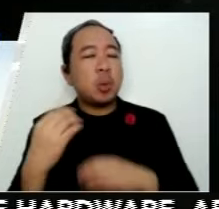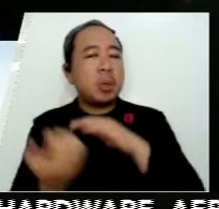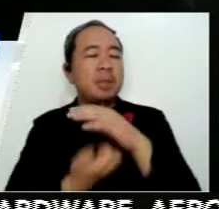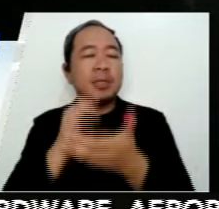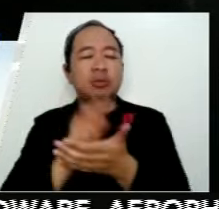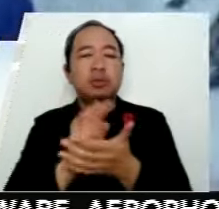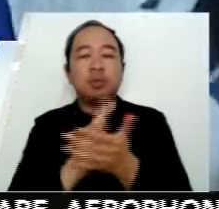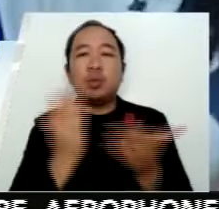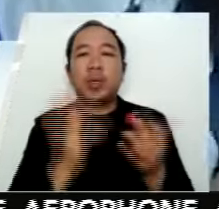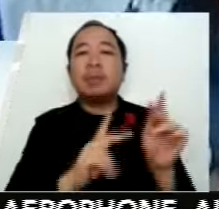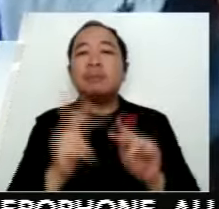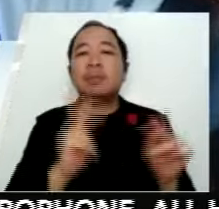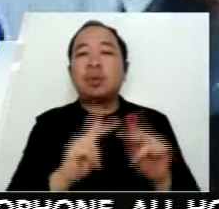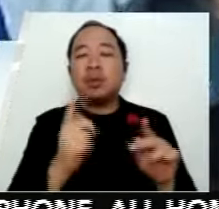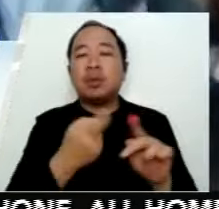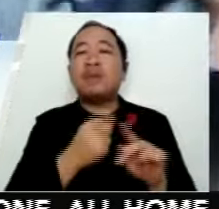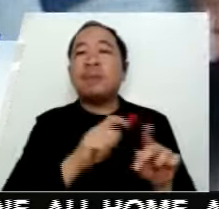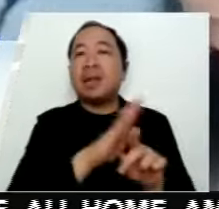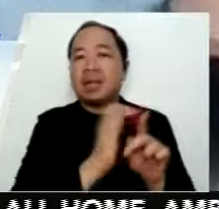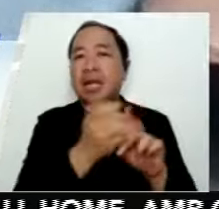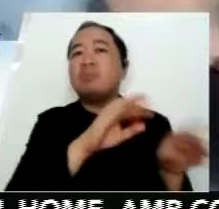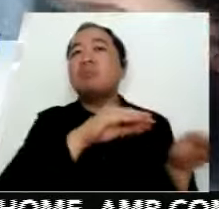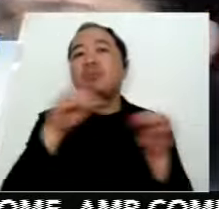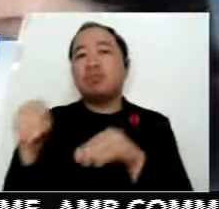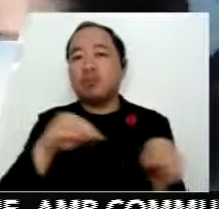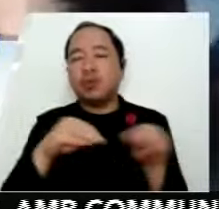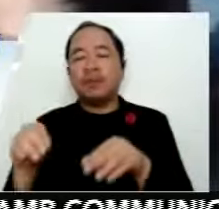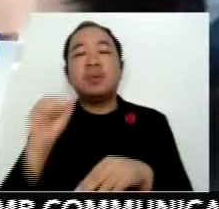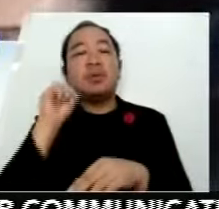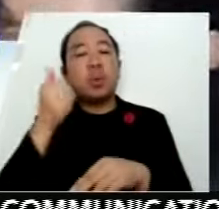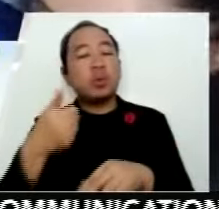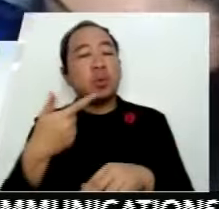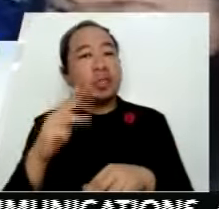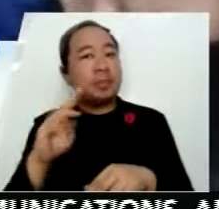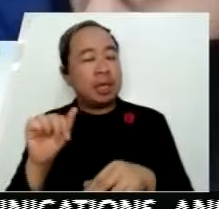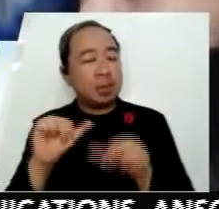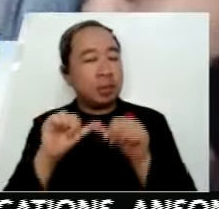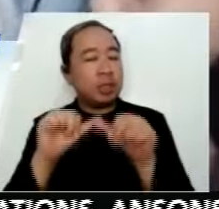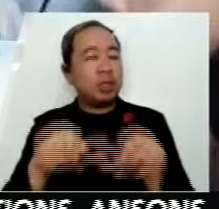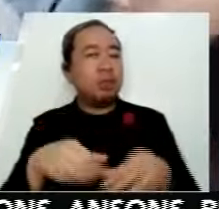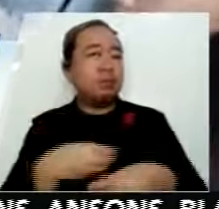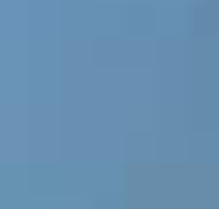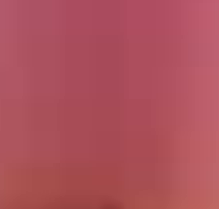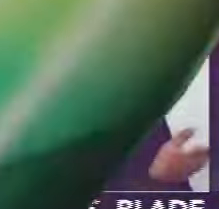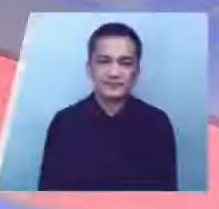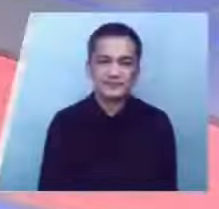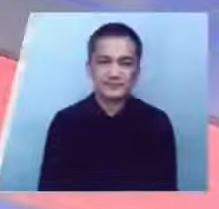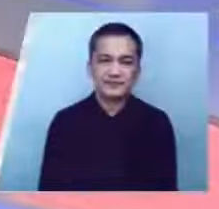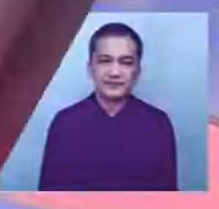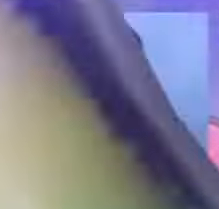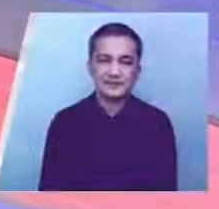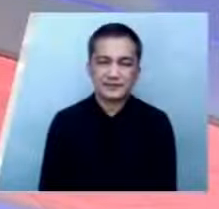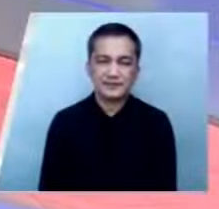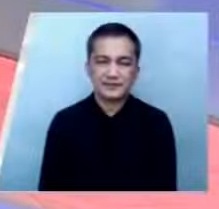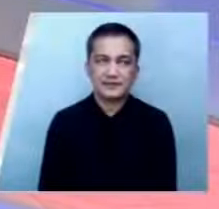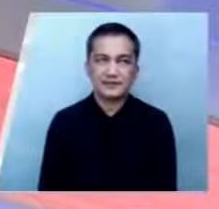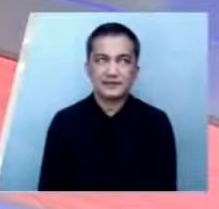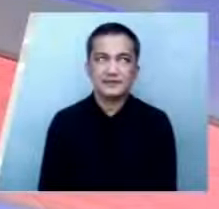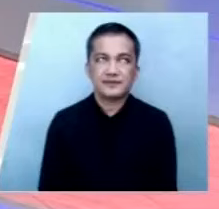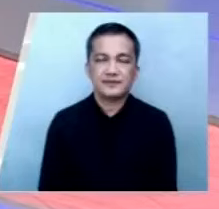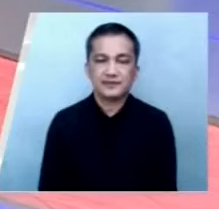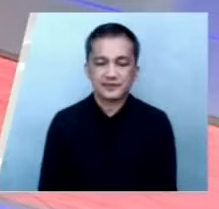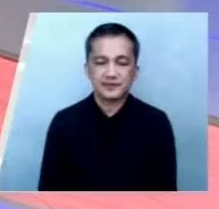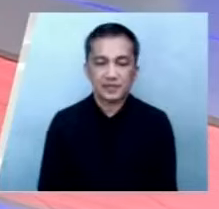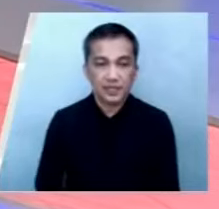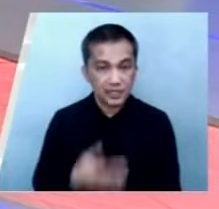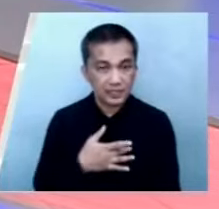barangay Tatalon. Bukas, mamamahagi pa rin po ang foundation ng tulong sa iba pang mga apektadong lugar. Dama po namin ang